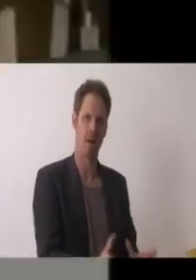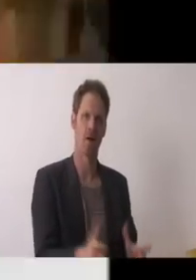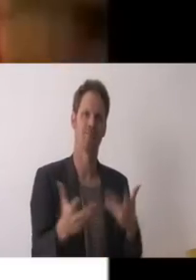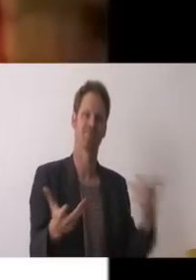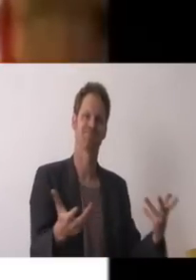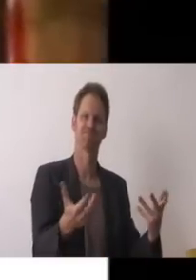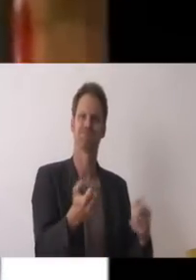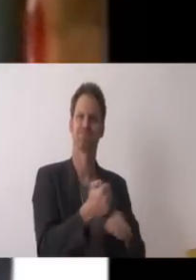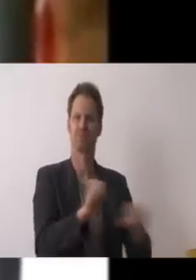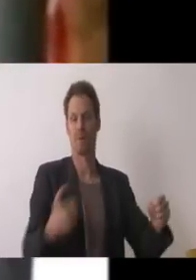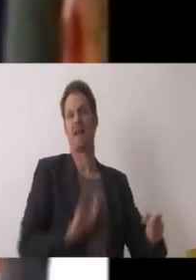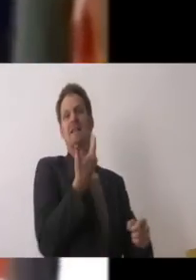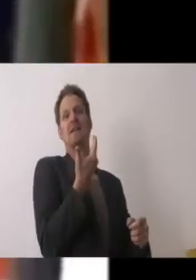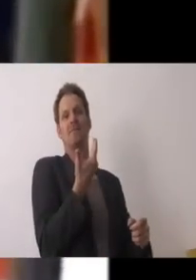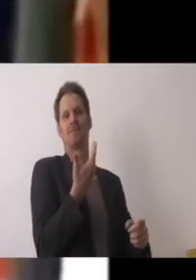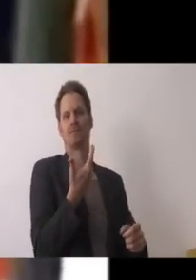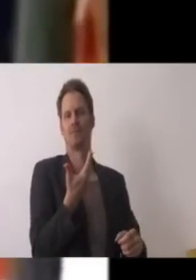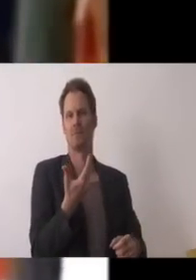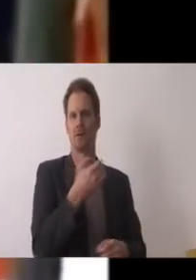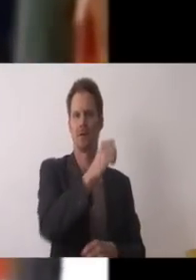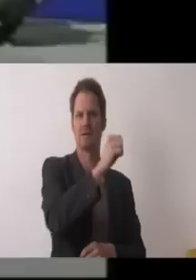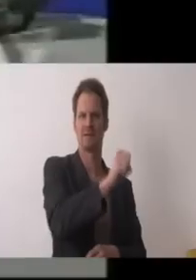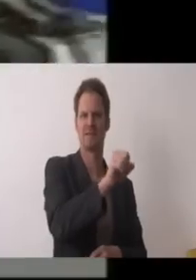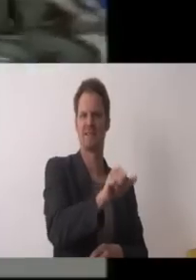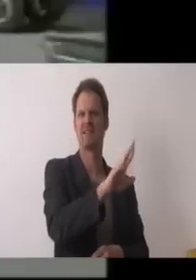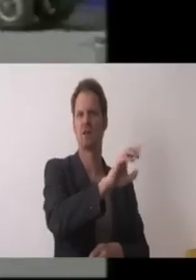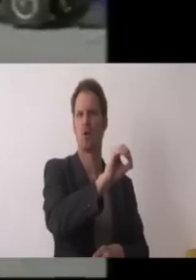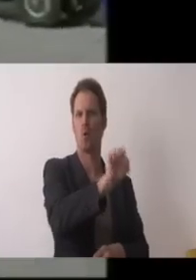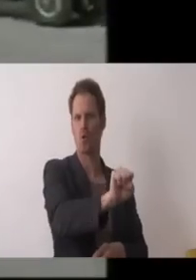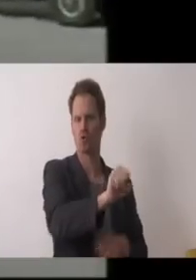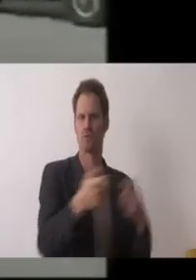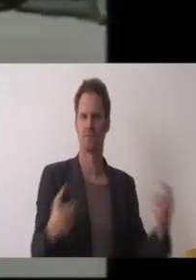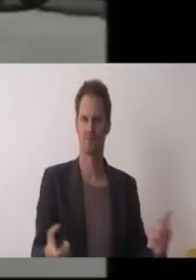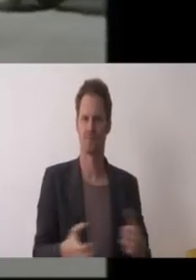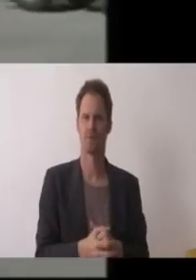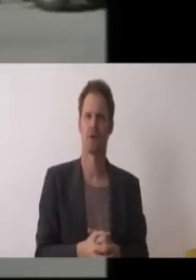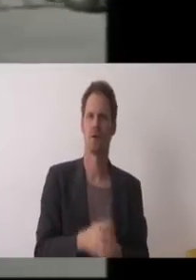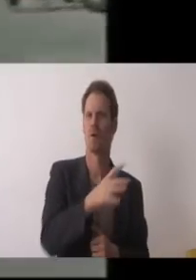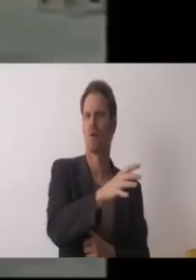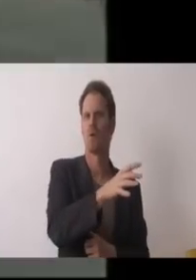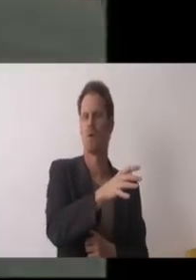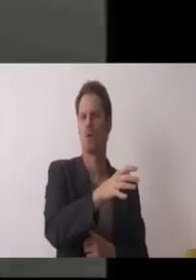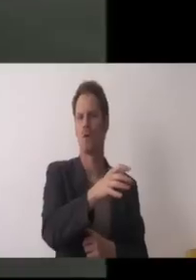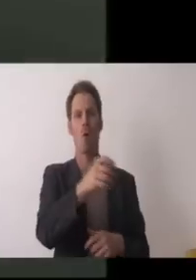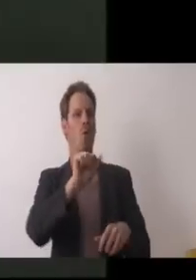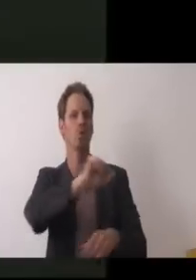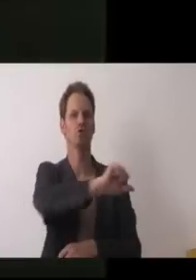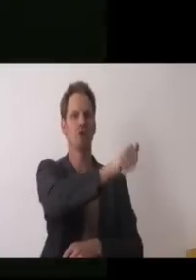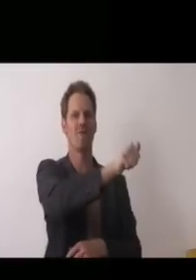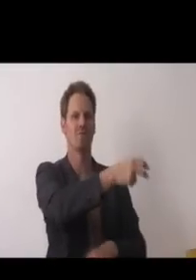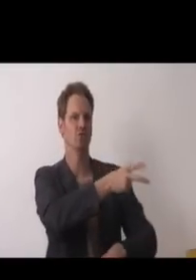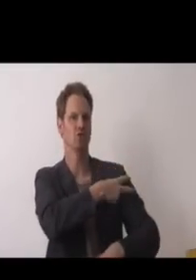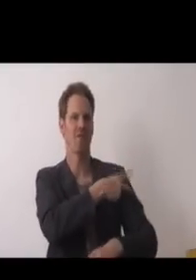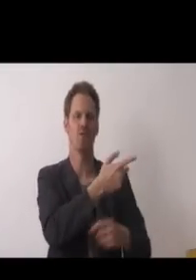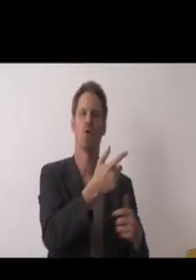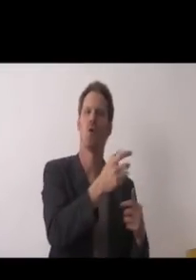entraîne l'arrestation de son auteur blessé par l'explosion prématurée de sa bombe, Savas Xyros, bientôt suivi de celle des autres membres, dont le leader de